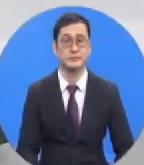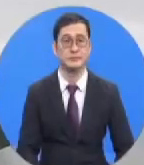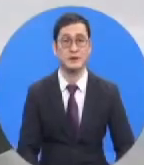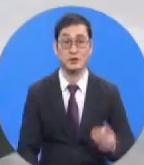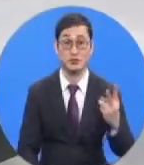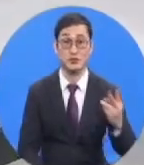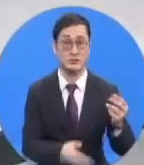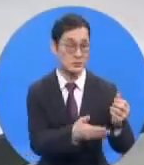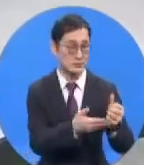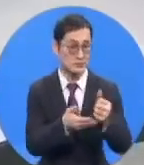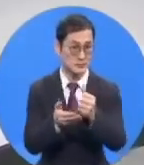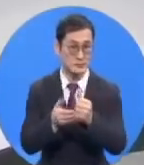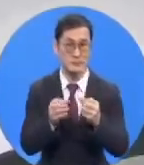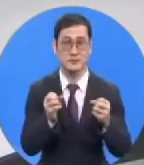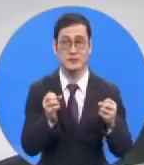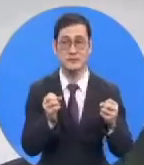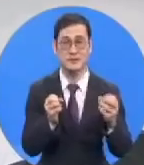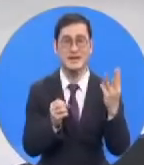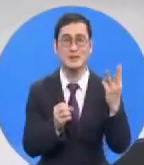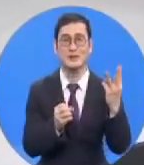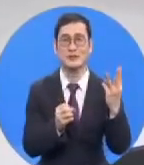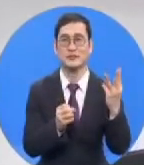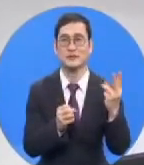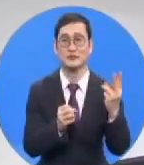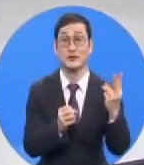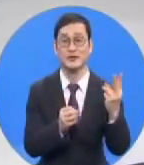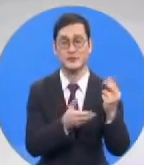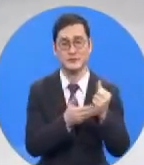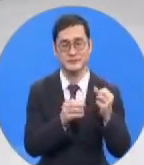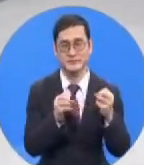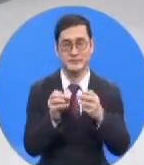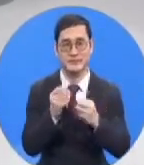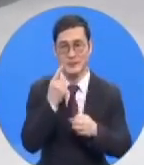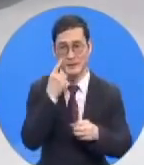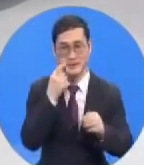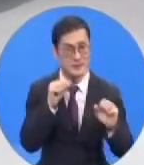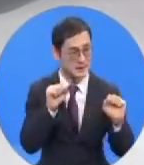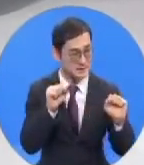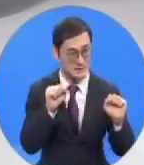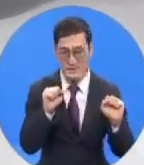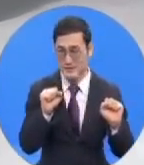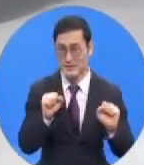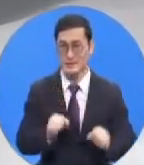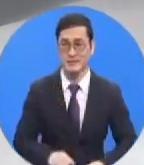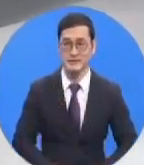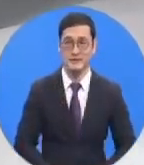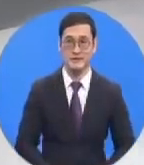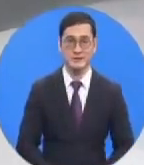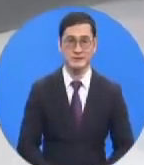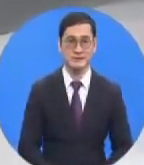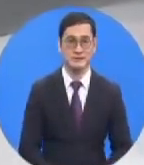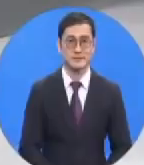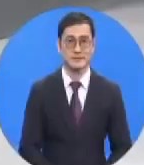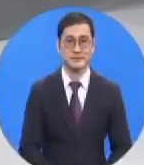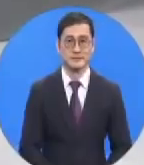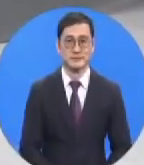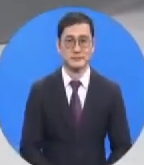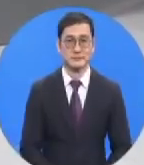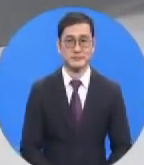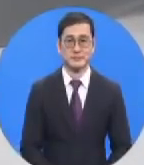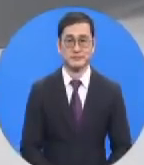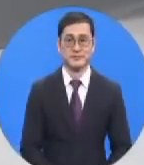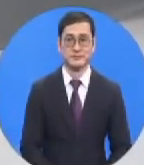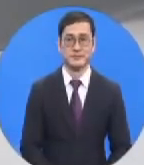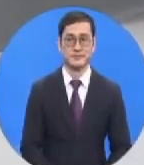전지현 경제사회연구원 미래센터장과 함께하겠습니다. 두 분 어서 오십시오. 안녕하세요. 자, 일단 20년이